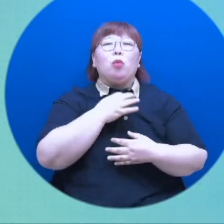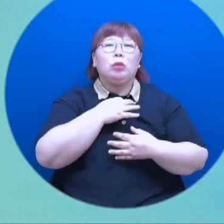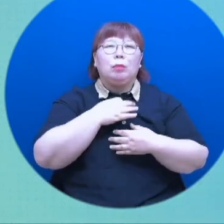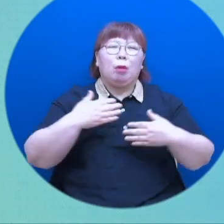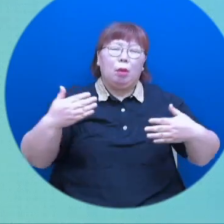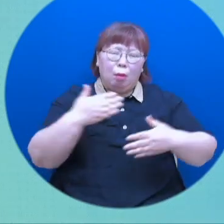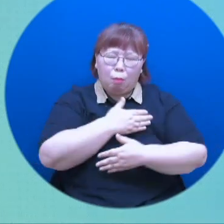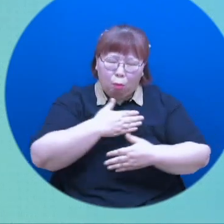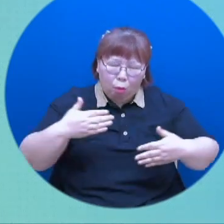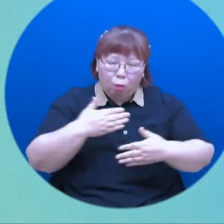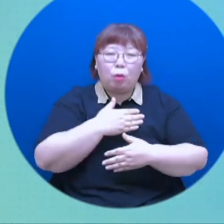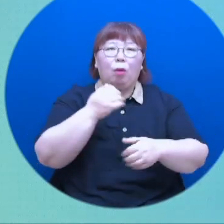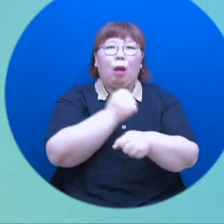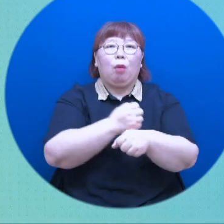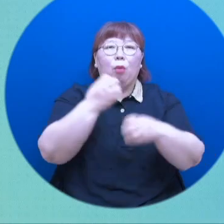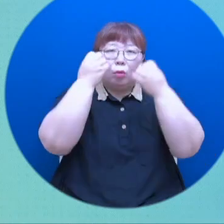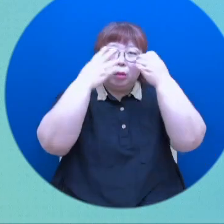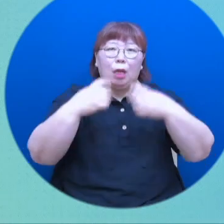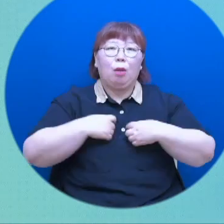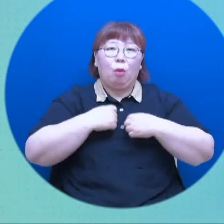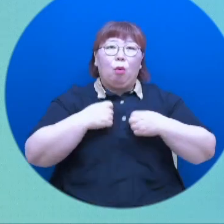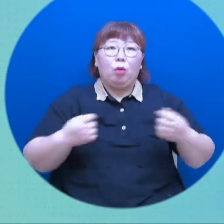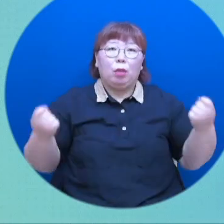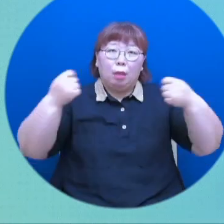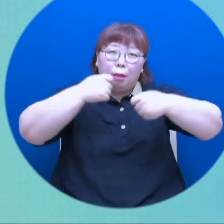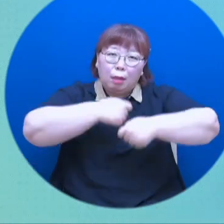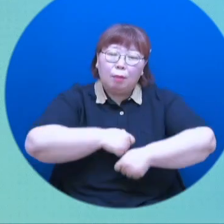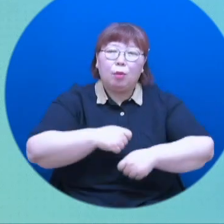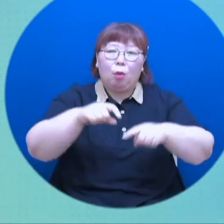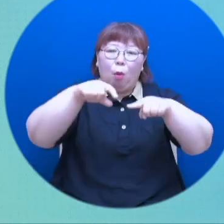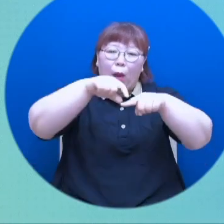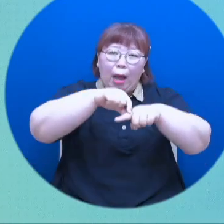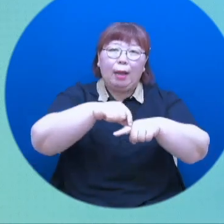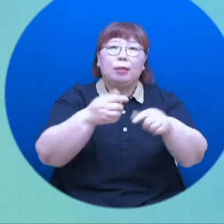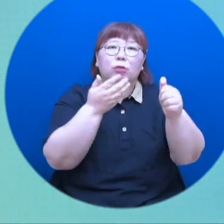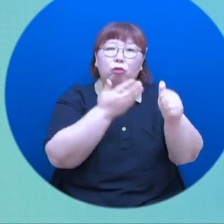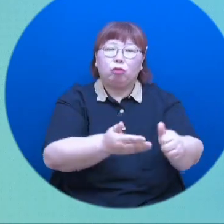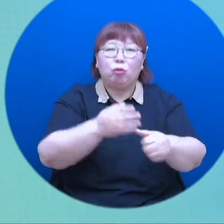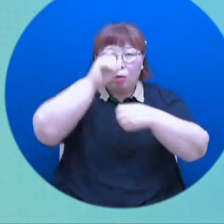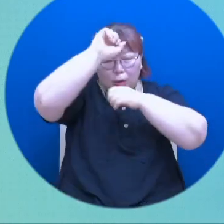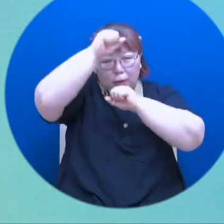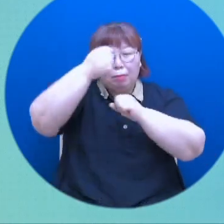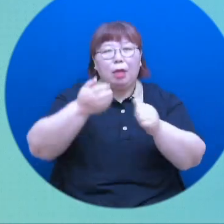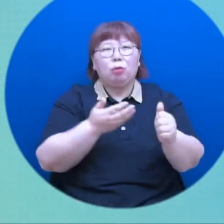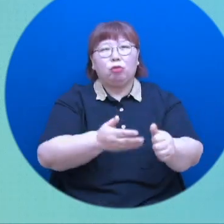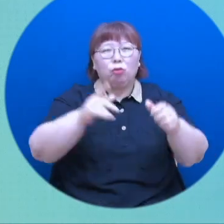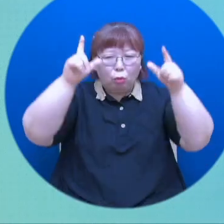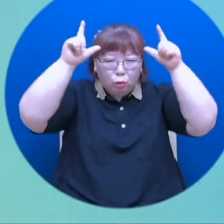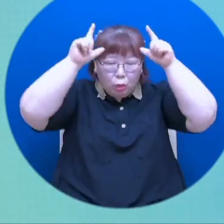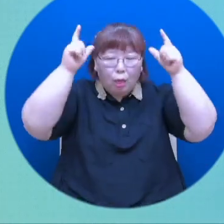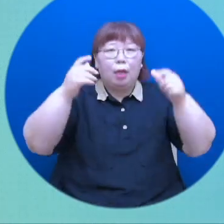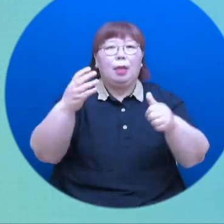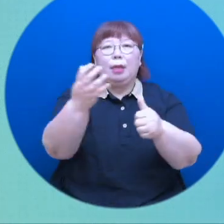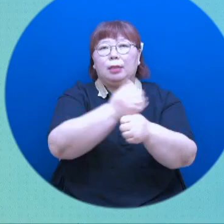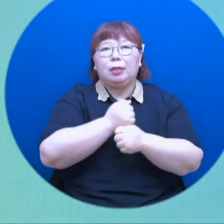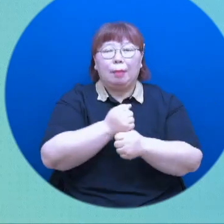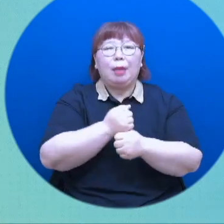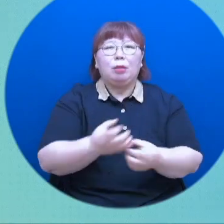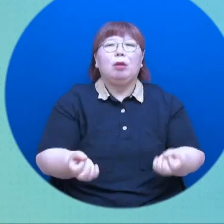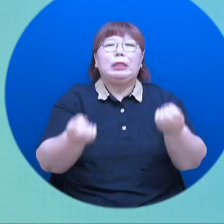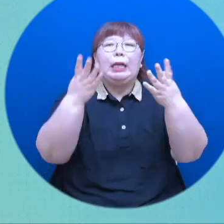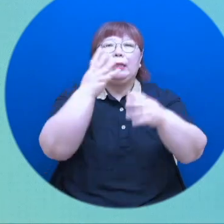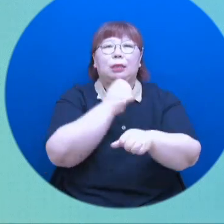목욕을 시키고 새 옷을 입히고 가락지와 신발을 신기고 송아지를 잡아 잔치하잖아요. 무슨